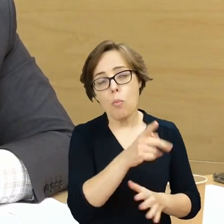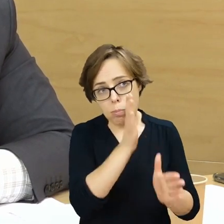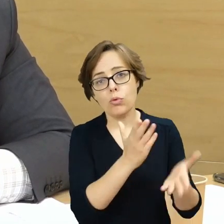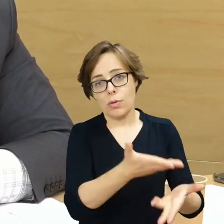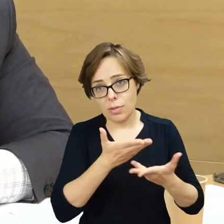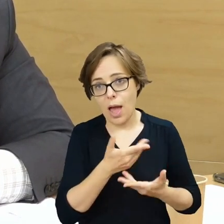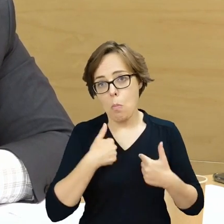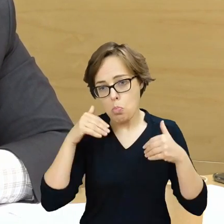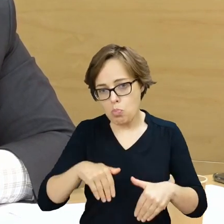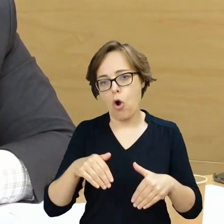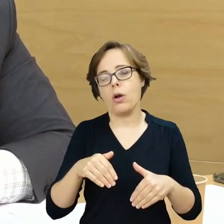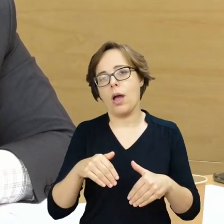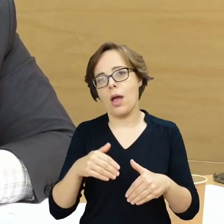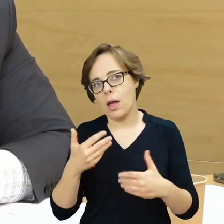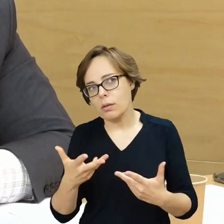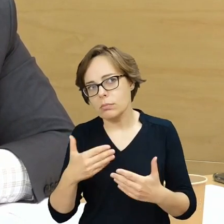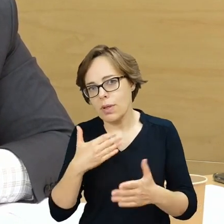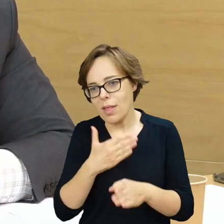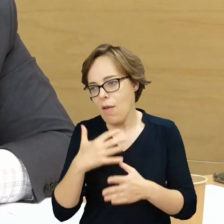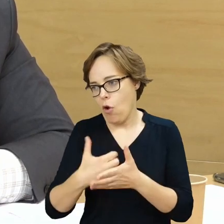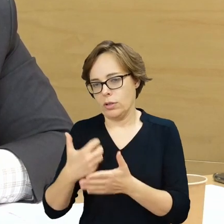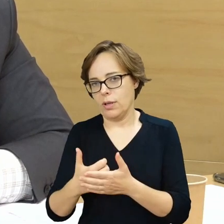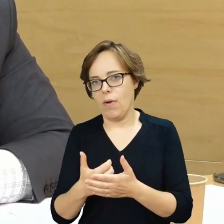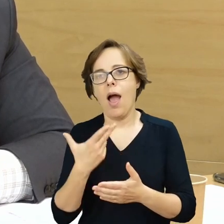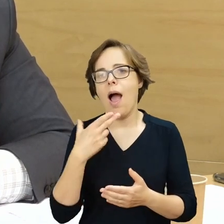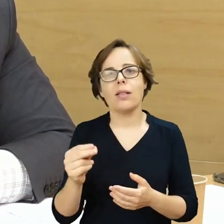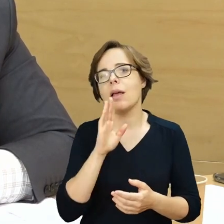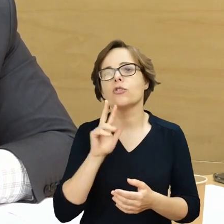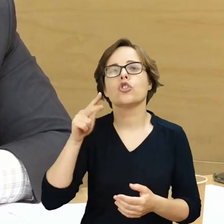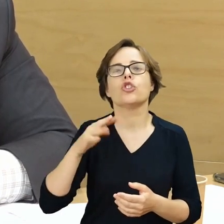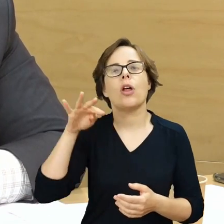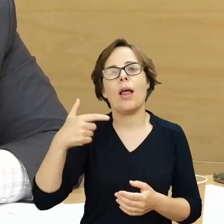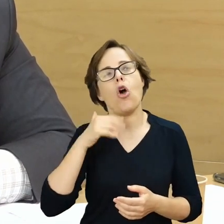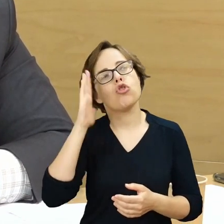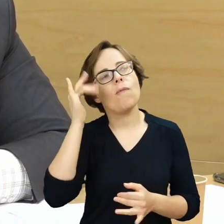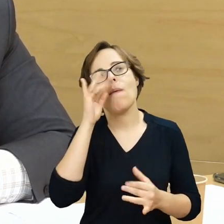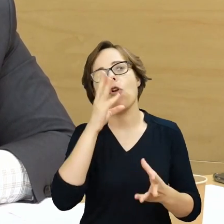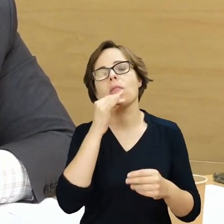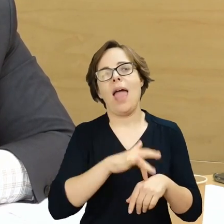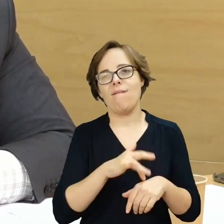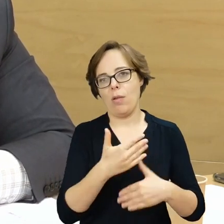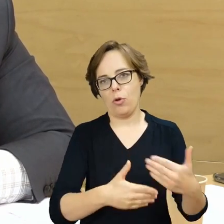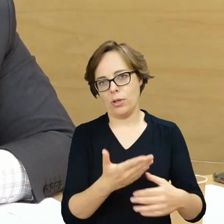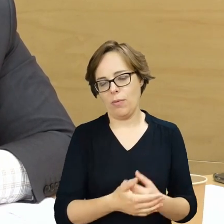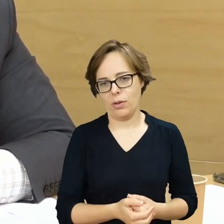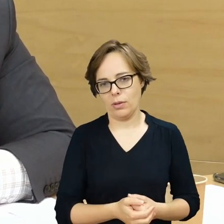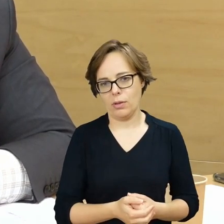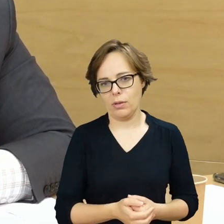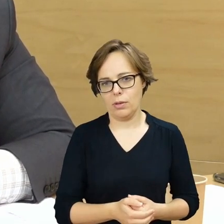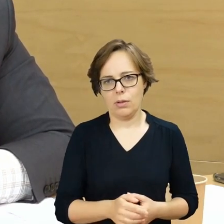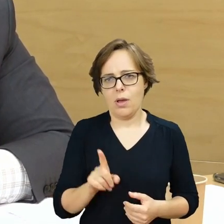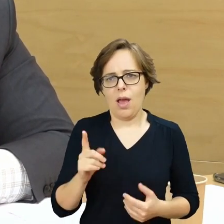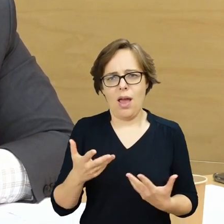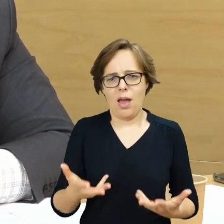będę po 3-4 latach dowiadywał, jaki był efekt postępowania, gdzie sytuacja ostatnia, nikt w fundacji nie był w